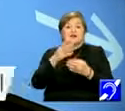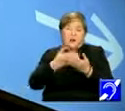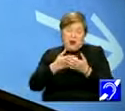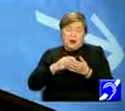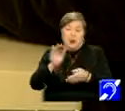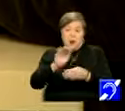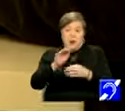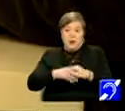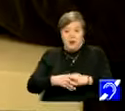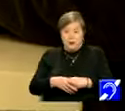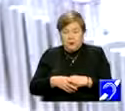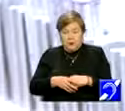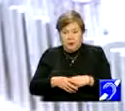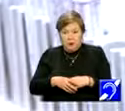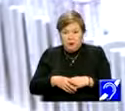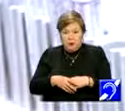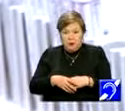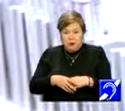vârstă.